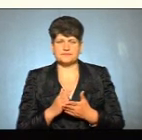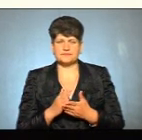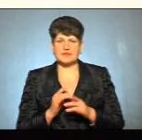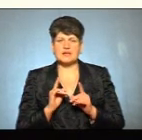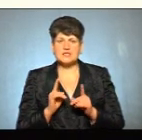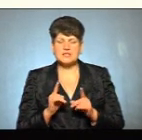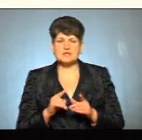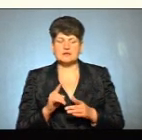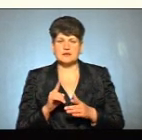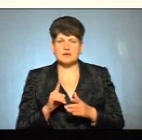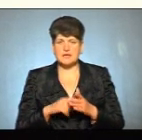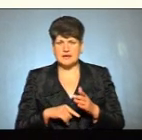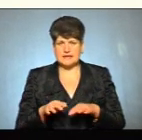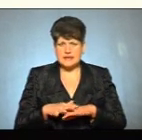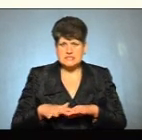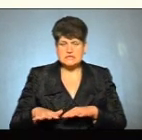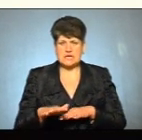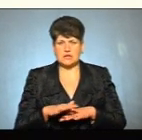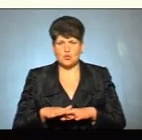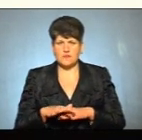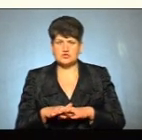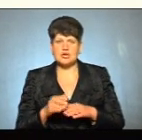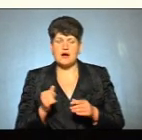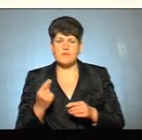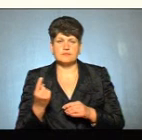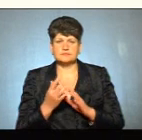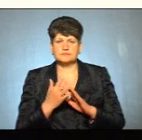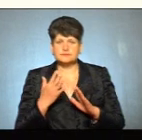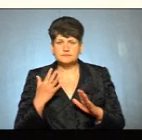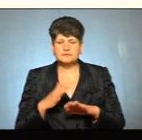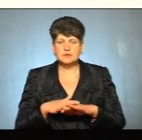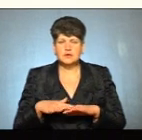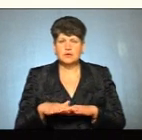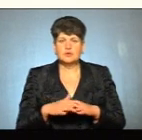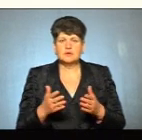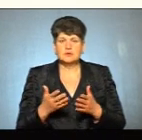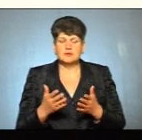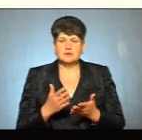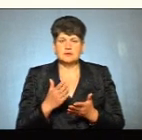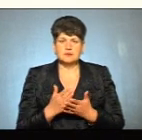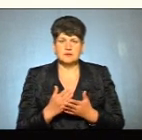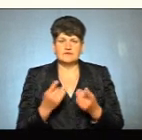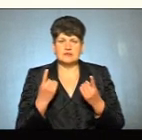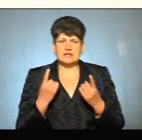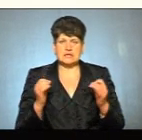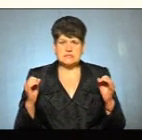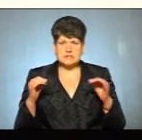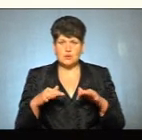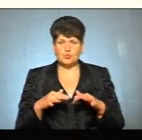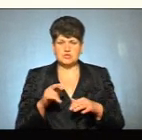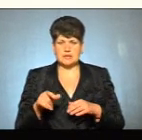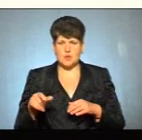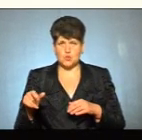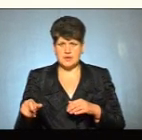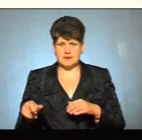тільки релігійні середовища, так? Але насамперед середовища, де відбувається велике скупчення людей.